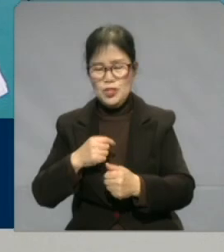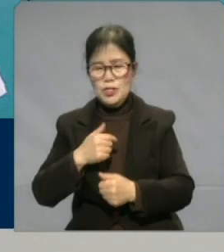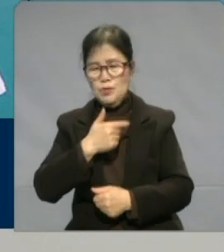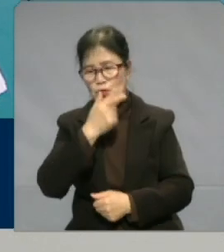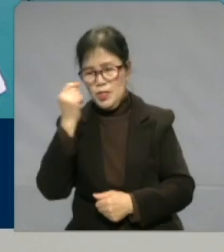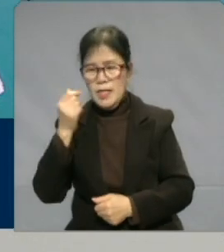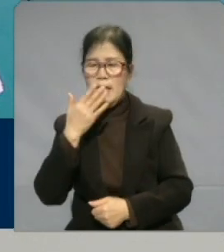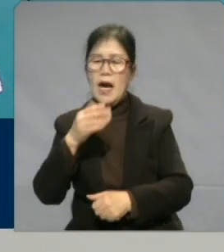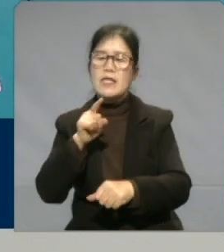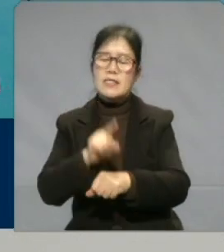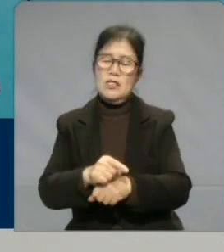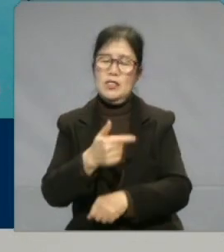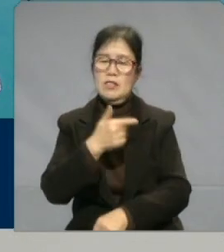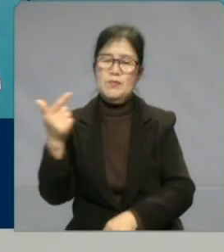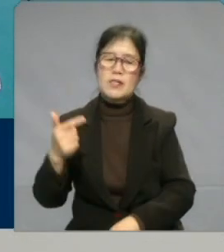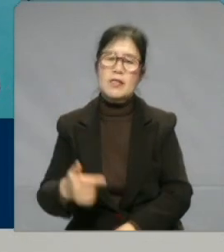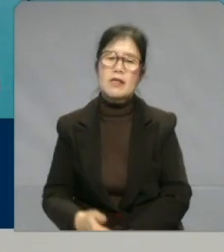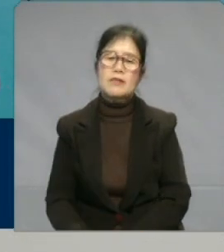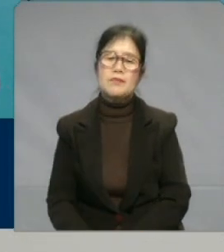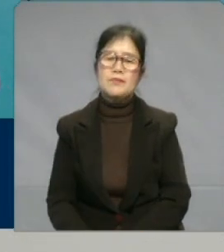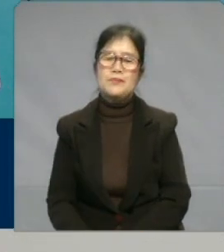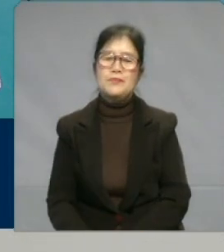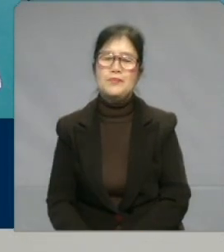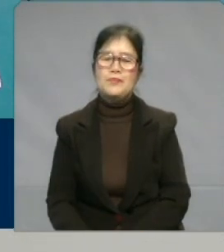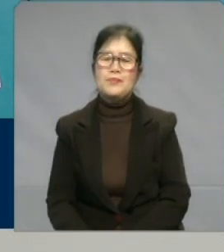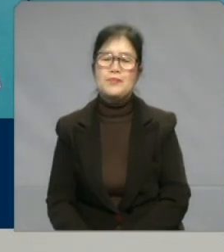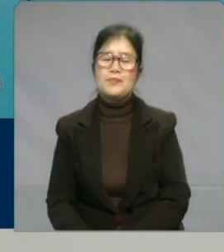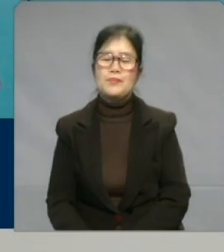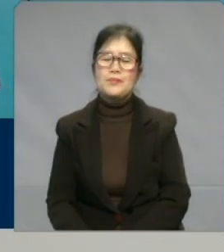가능성도 커졌습니다 신송희